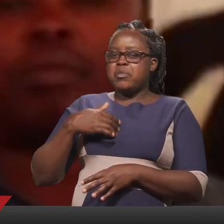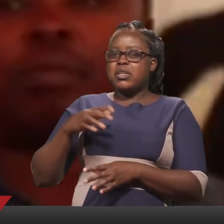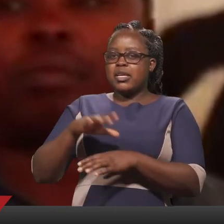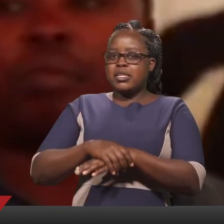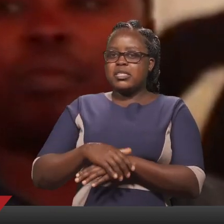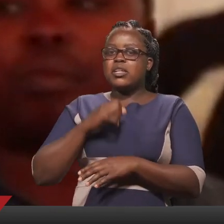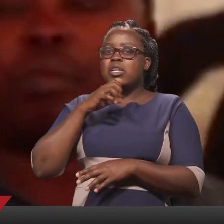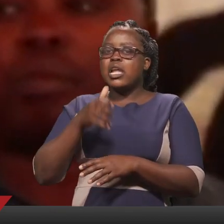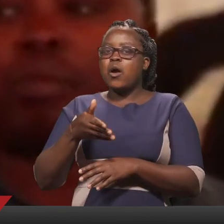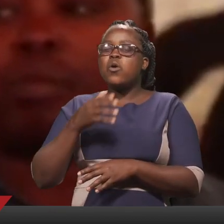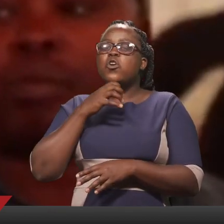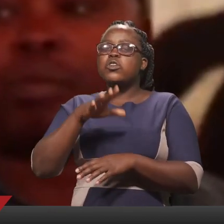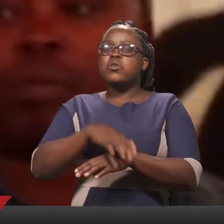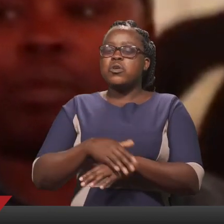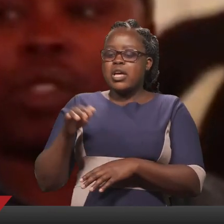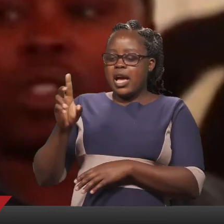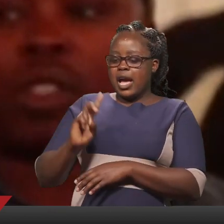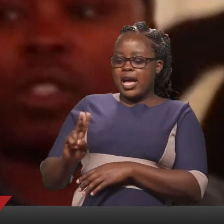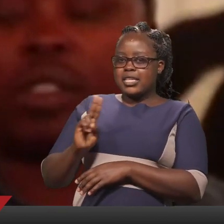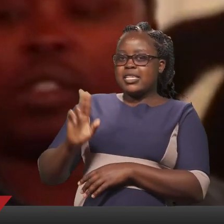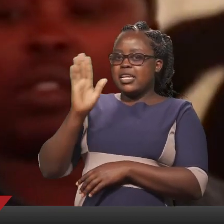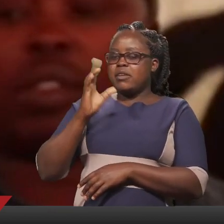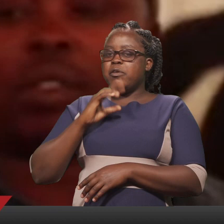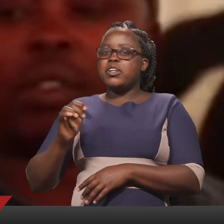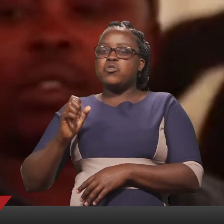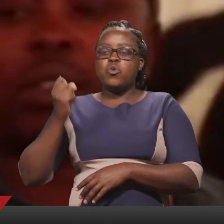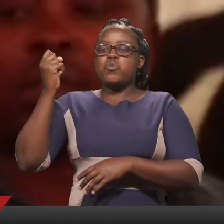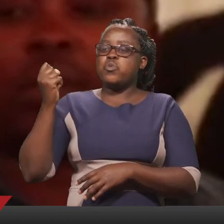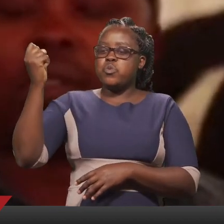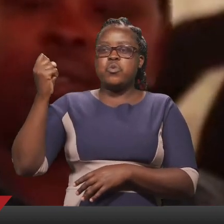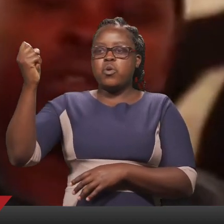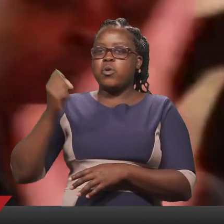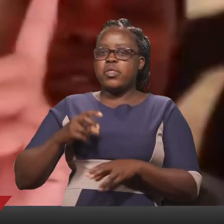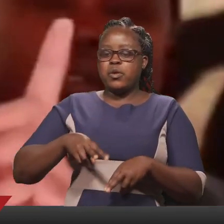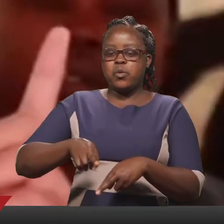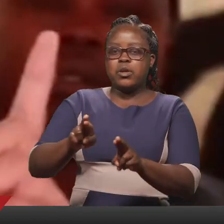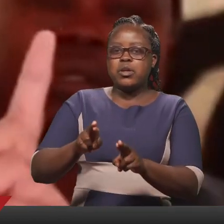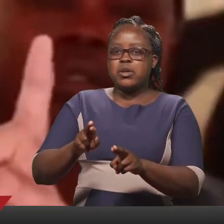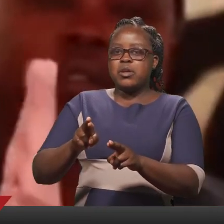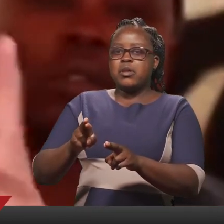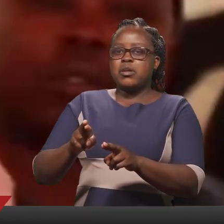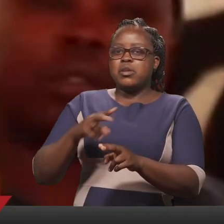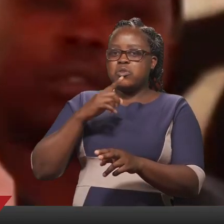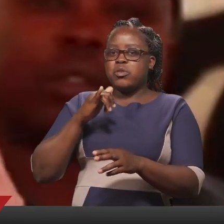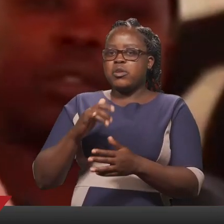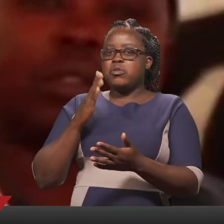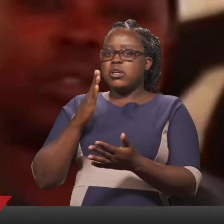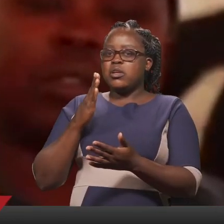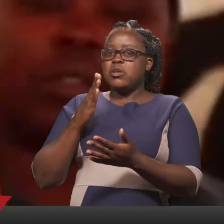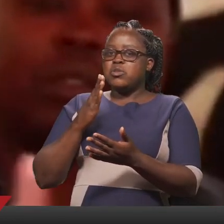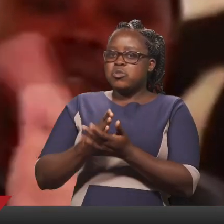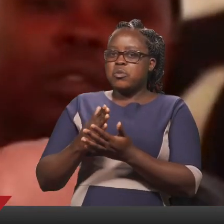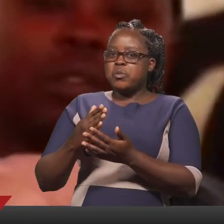ambao ilikuwa inapatikana haipatikani. Sisi hatukutaka kwenda barabarani. Hatufanyi